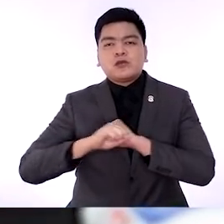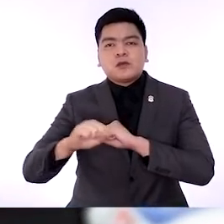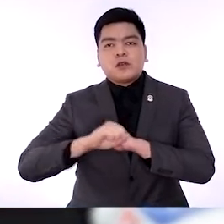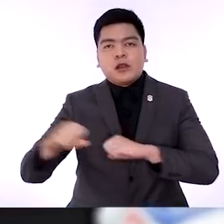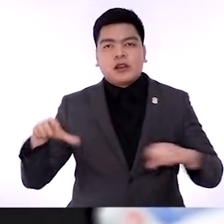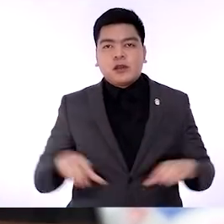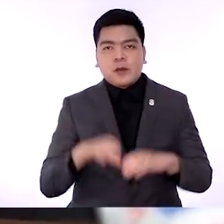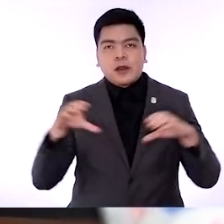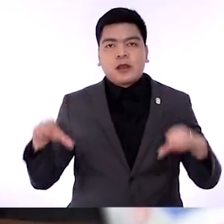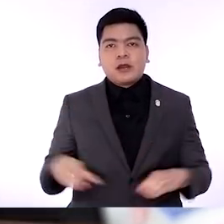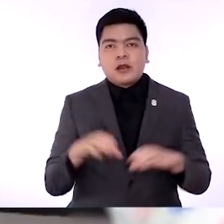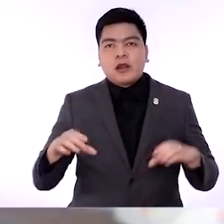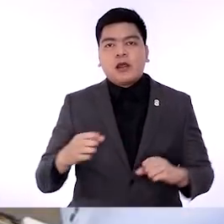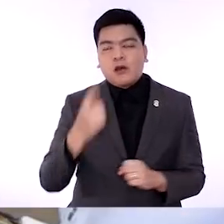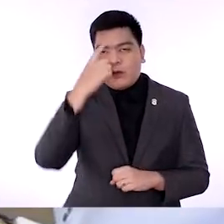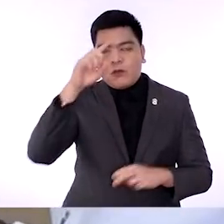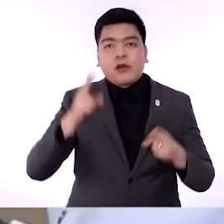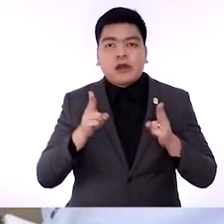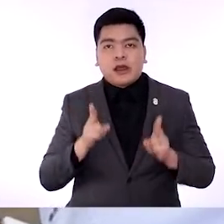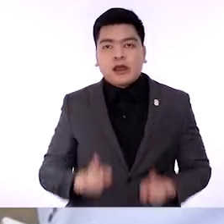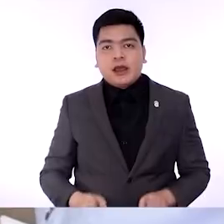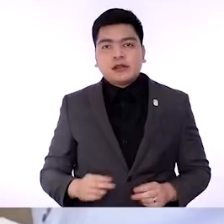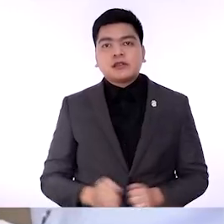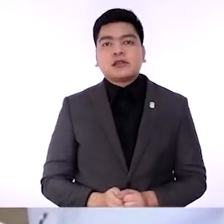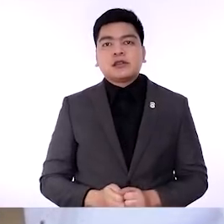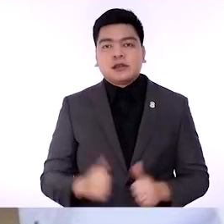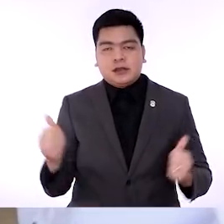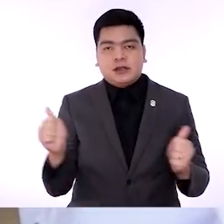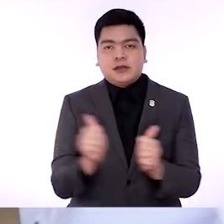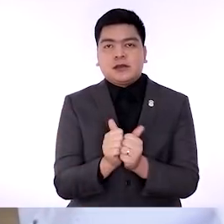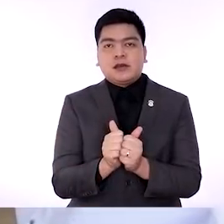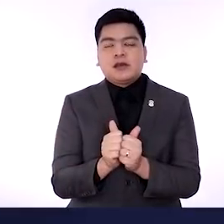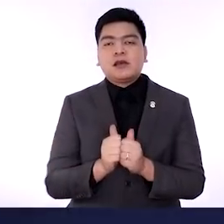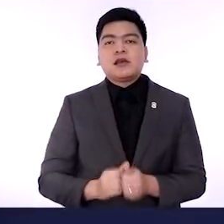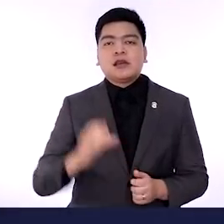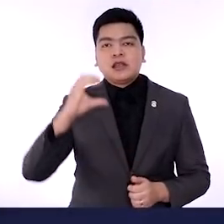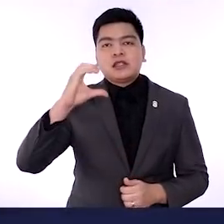mga aktibidad pang kalusugan, katuwang ang Christian